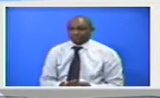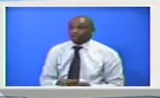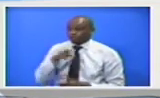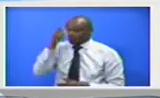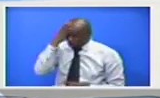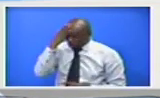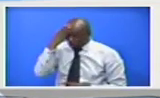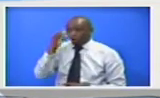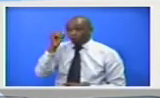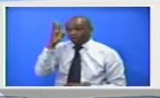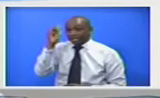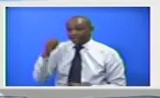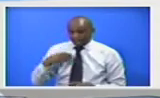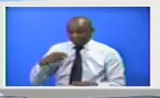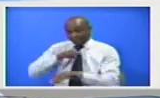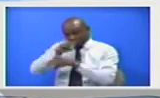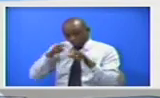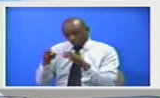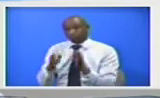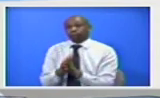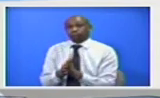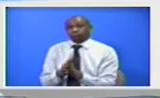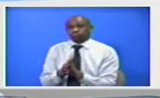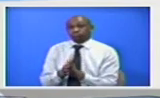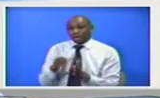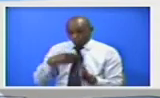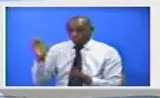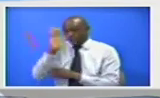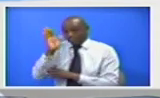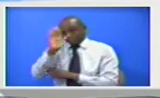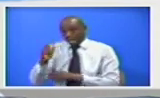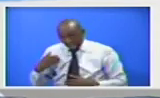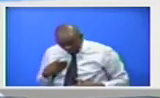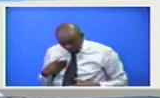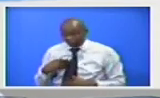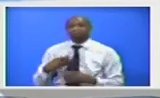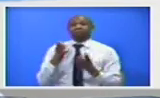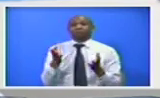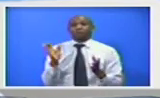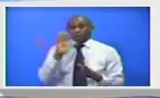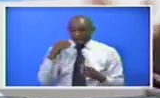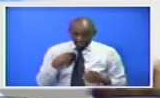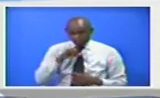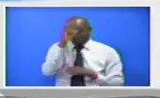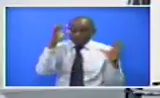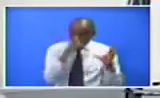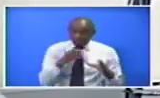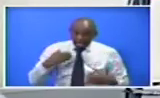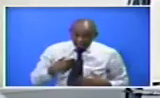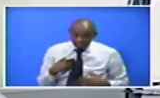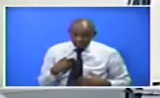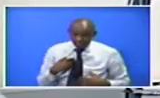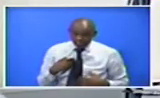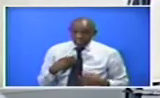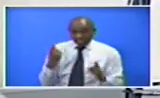Unajua ODM wako na National Elections Board ya ODM. Naam. Wiper wako na National Elections Board ya Wiper. Na vile vile Jubilee wako na vyama